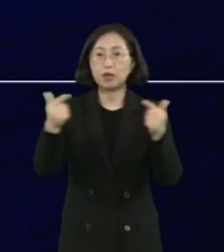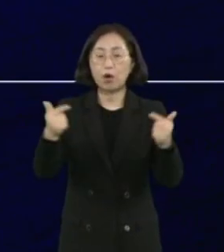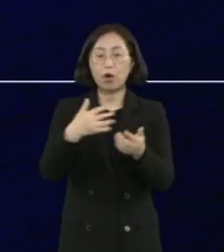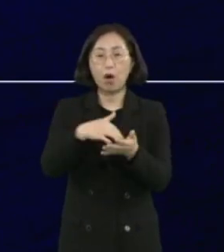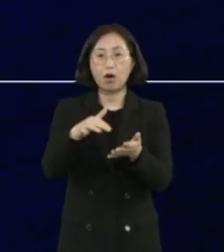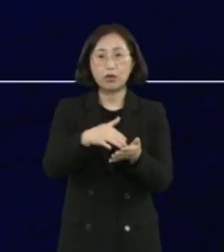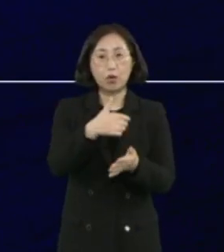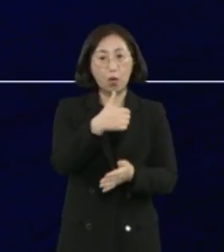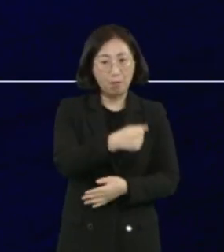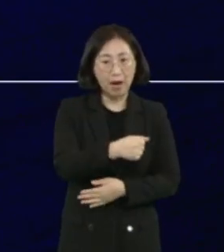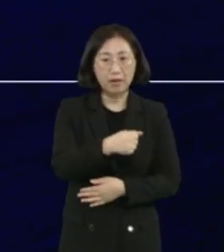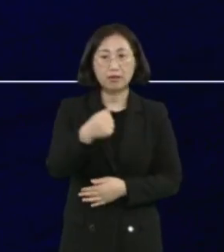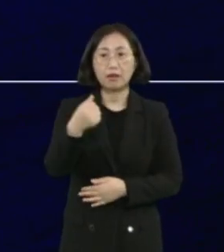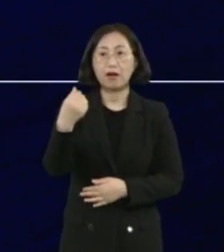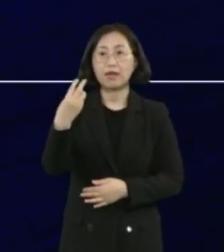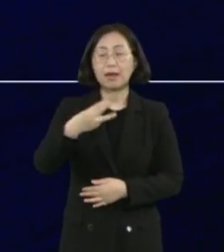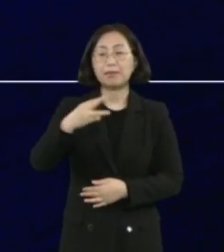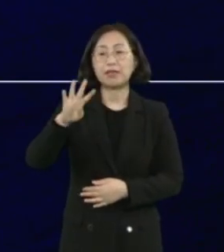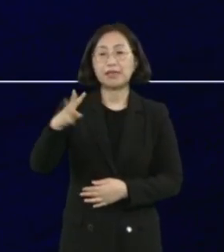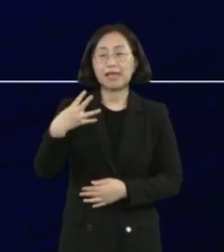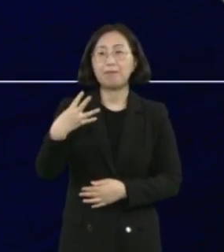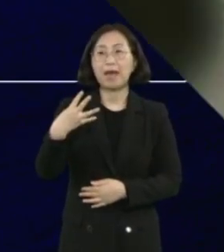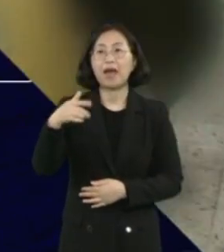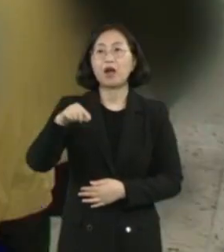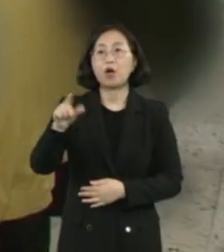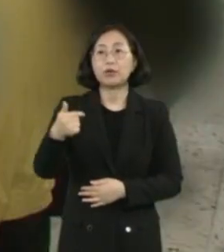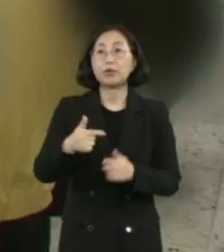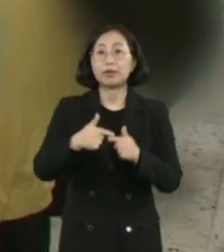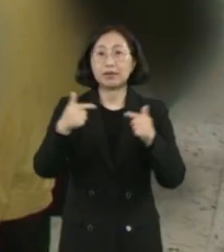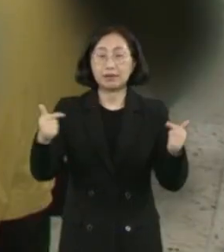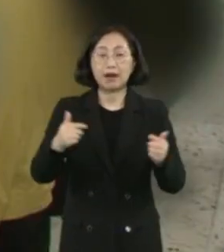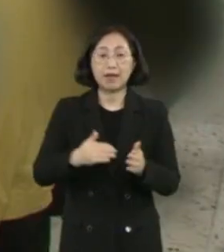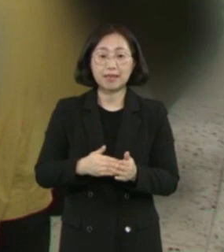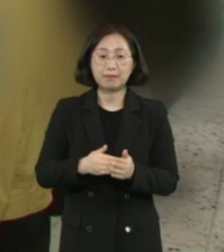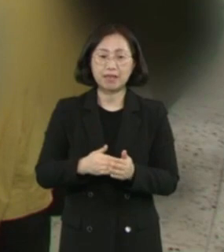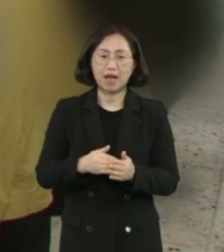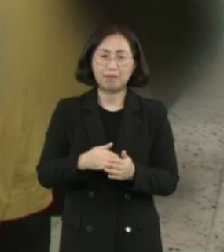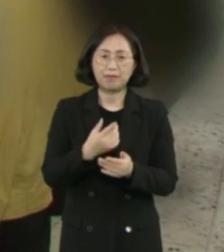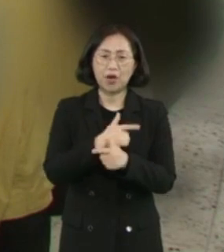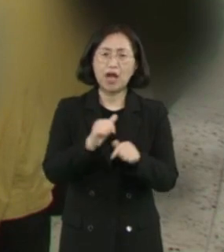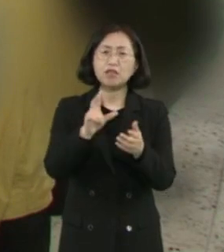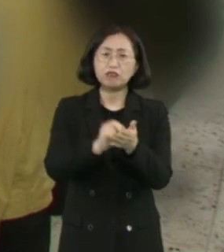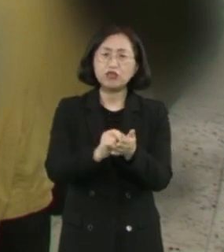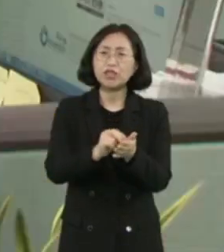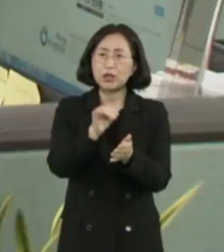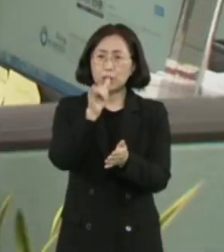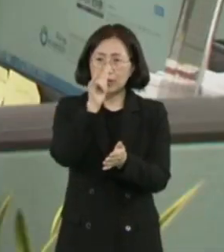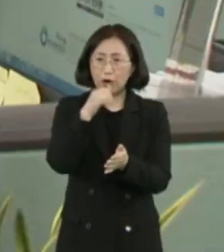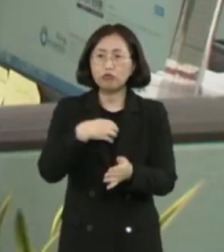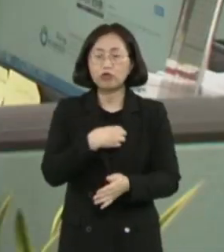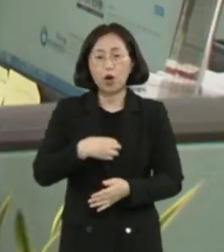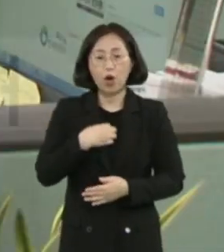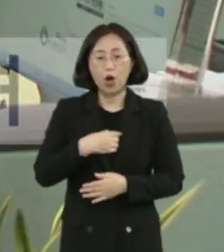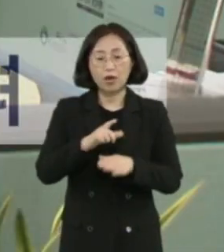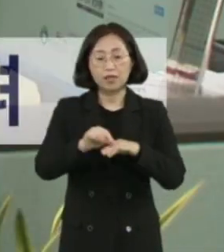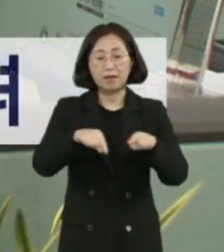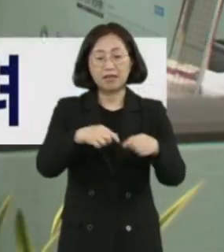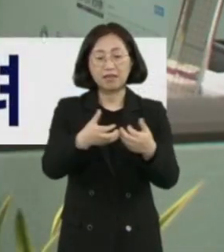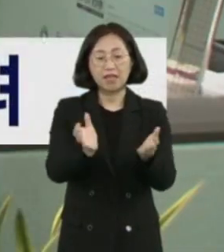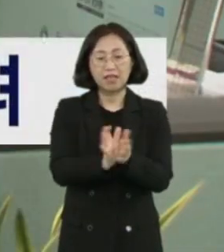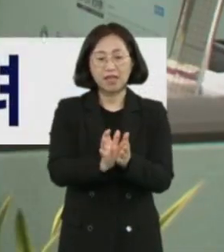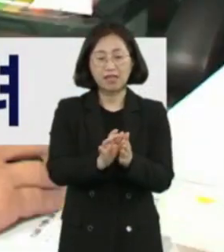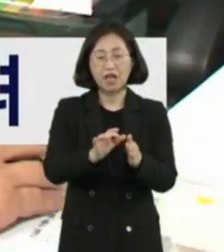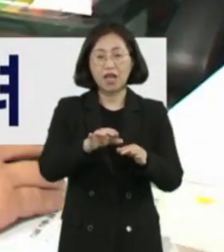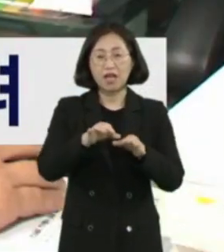건수도 5만에서 3,400만 건으로 증가했습니다. 부작용도 우려됩니다. 지자체들이 모금 목표액을